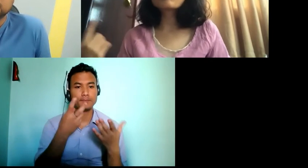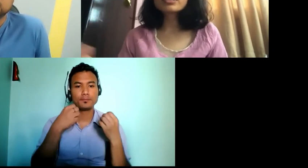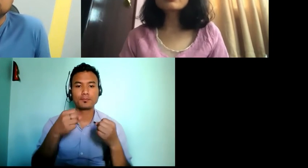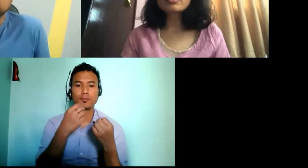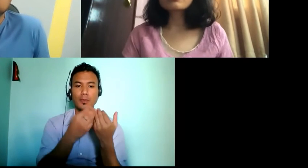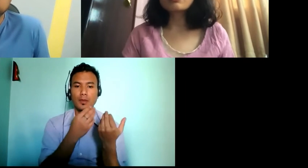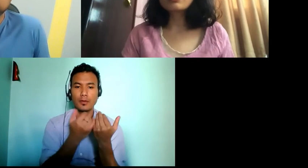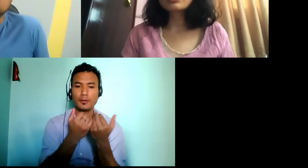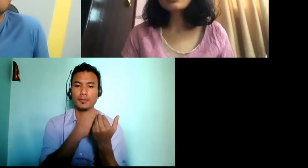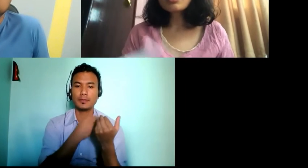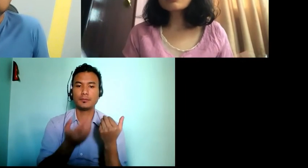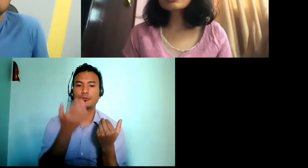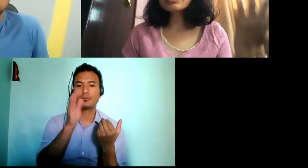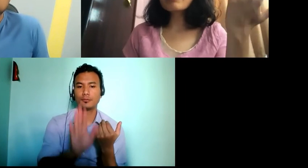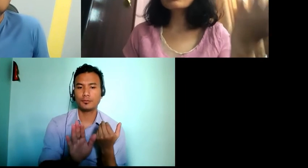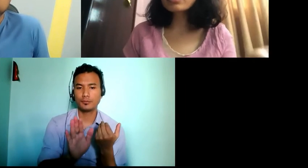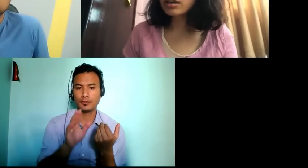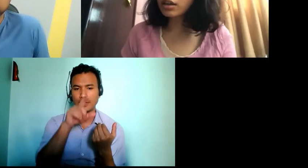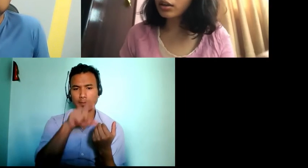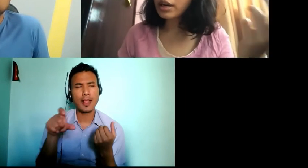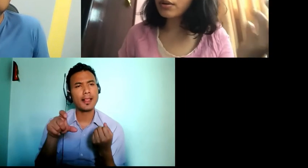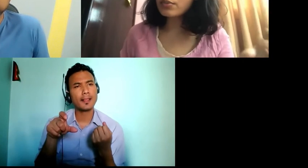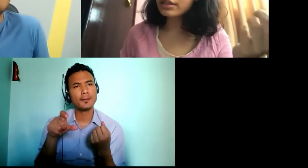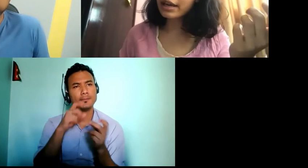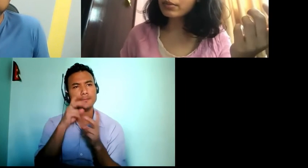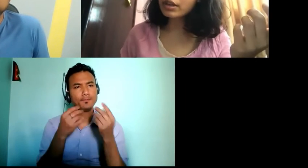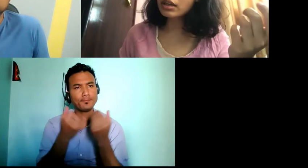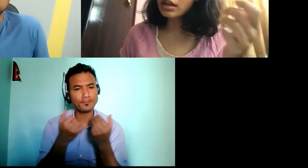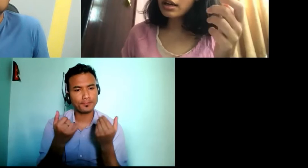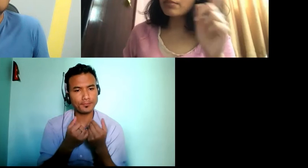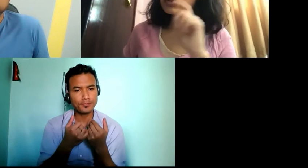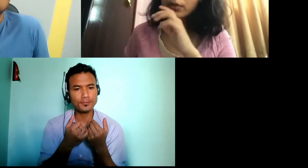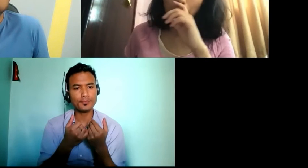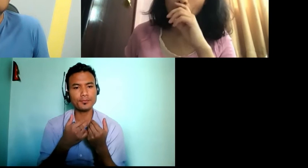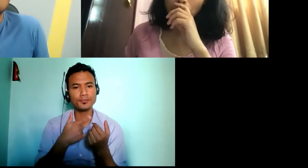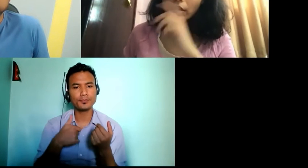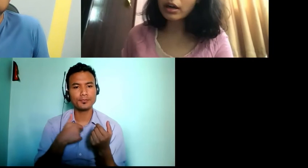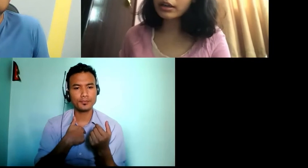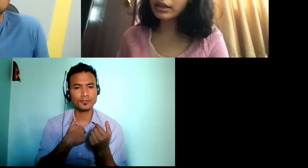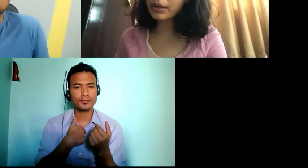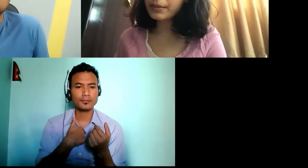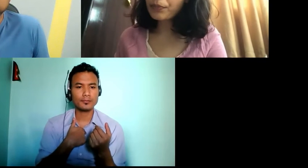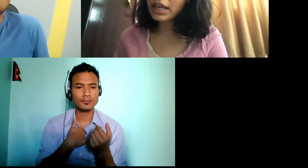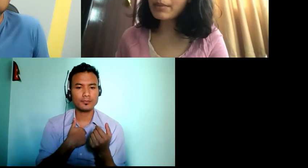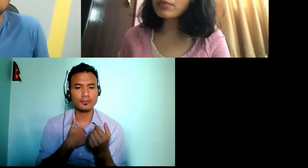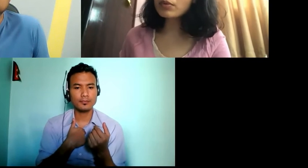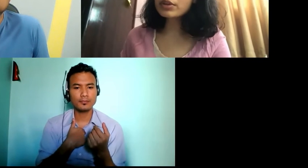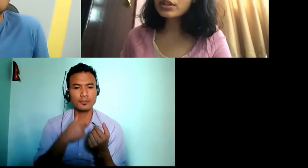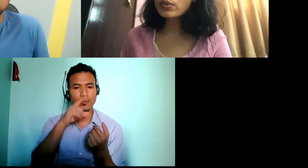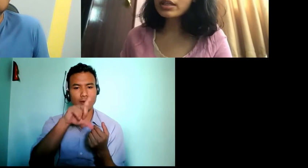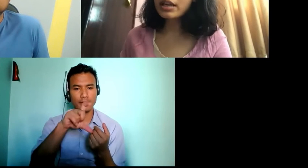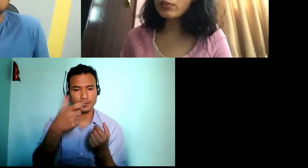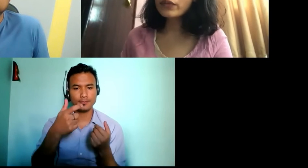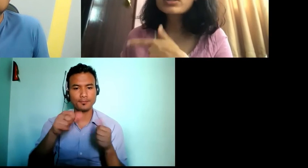चाहिँ बढिरहेको छ है. अब जस्तै नेपालकै कुरा गर्नुपर्दाखेरि पनि हाम्रो जुन यो के भन्दा नेपाली